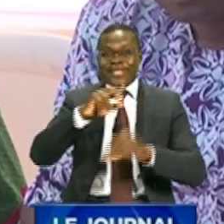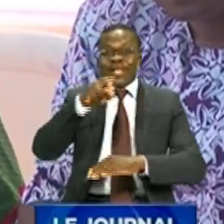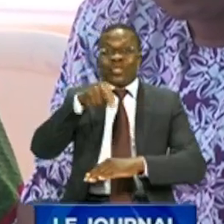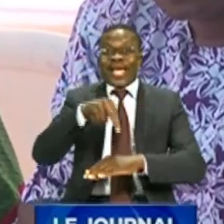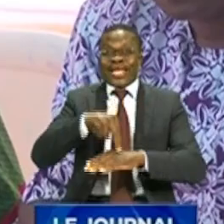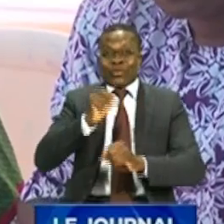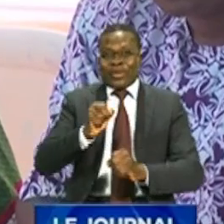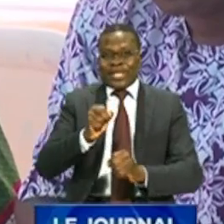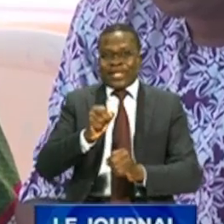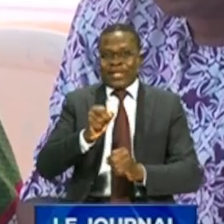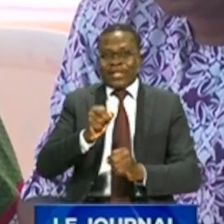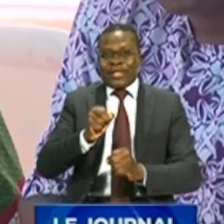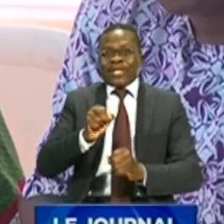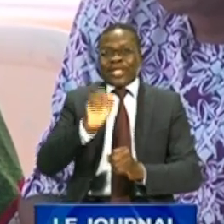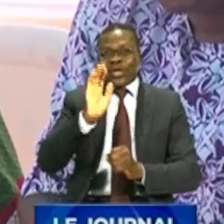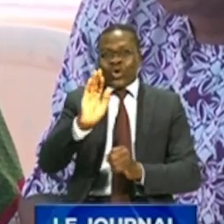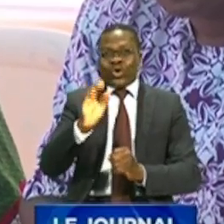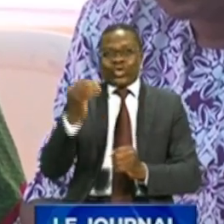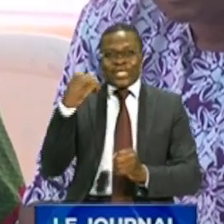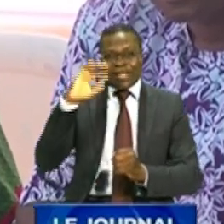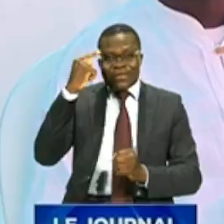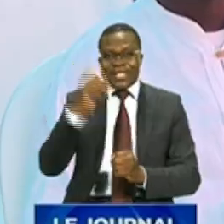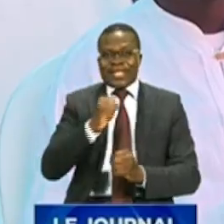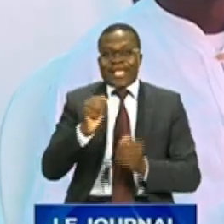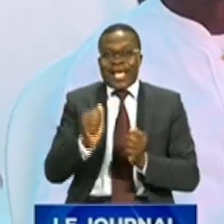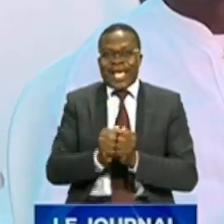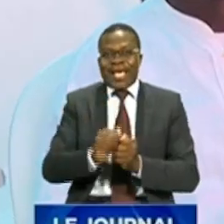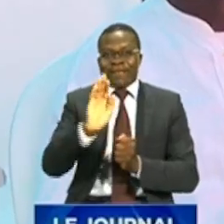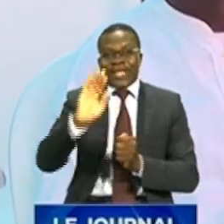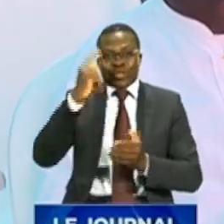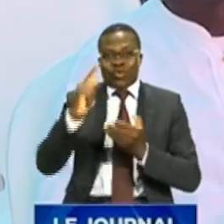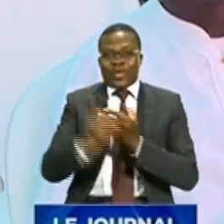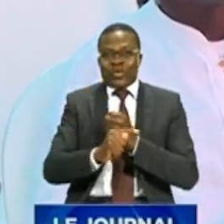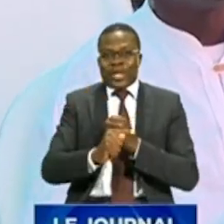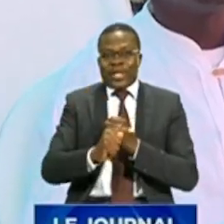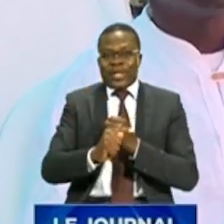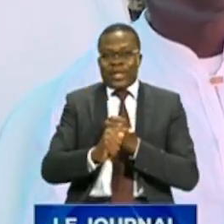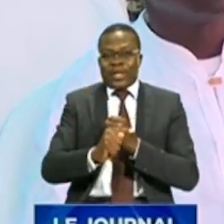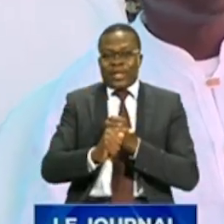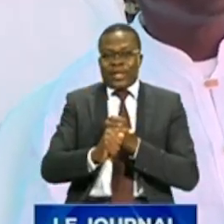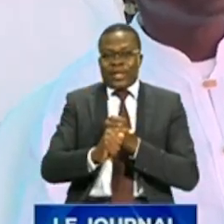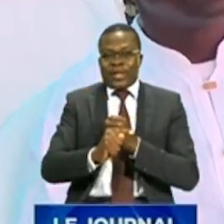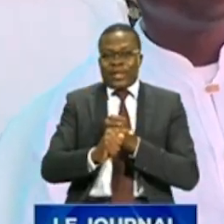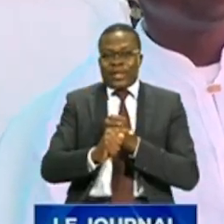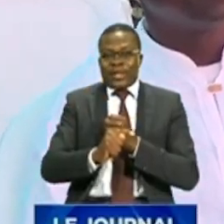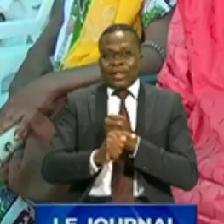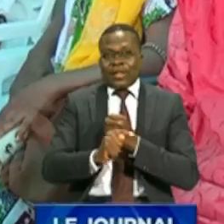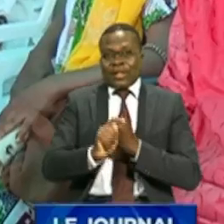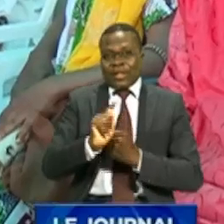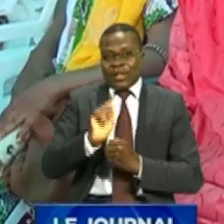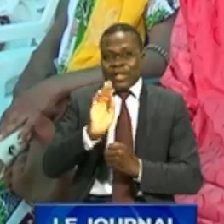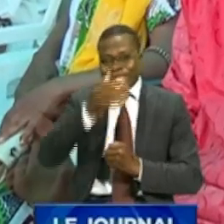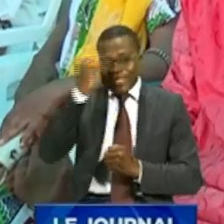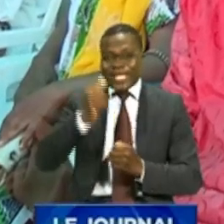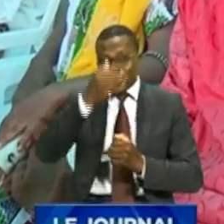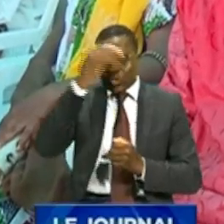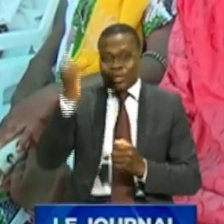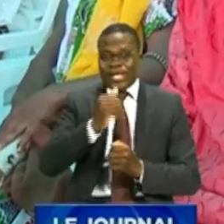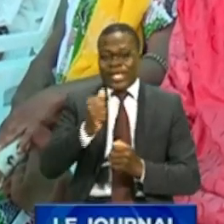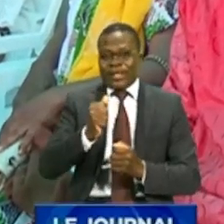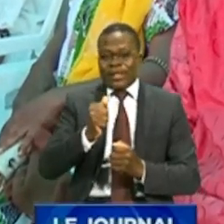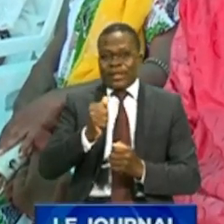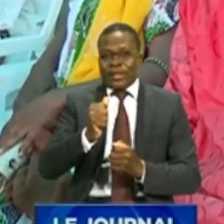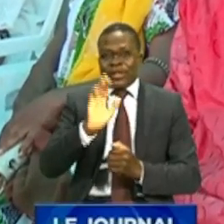la République, ce chef d'État avec son gouvernement, sans oublier